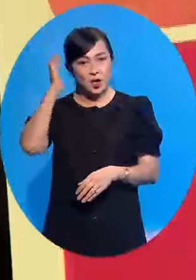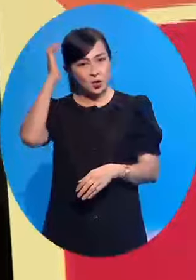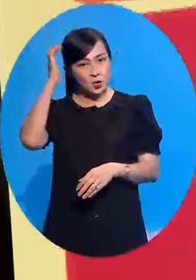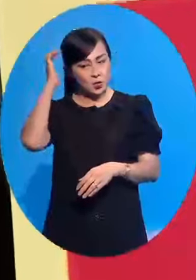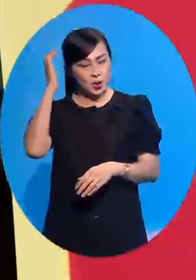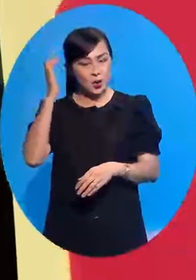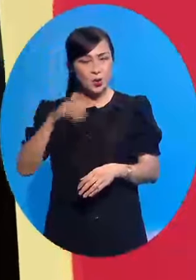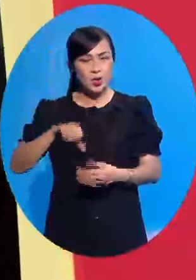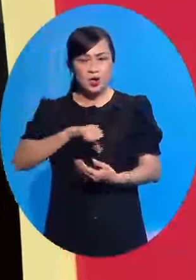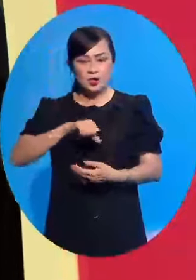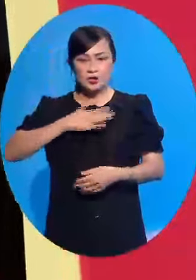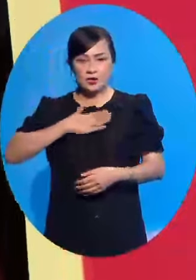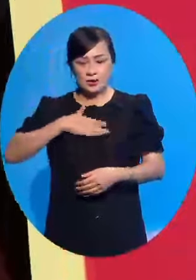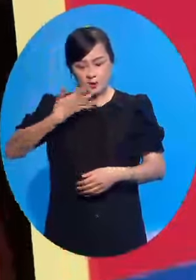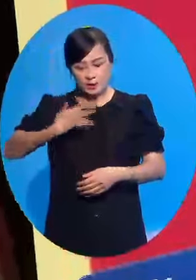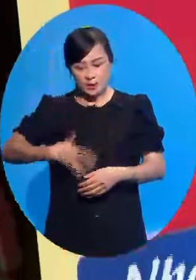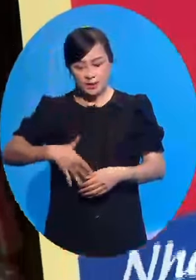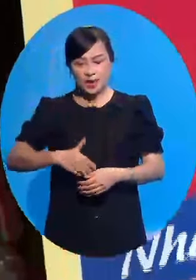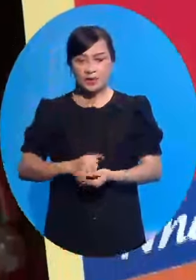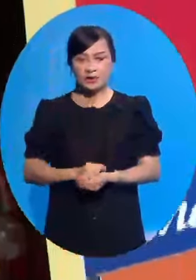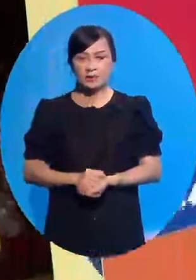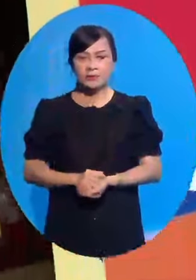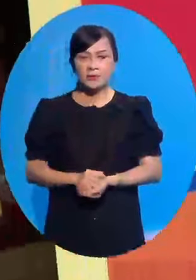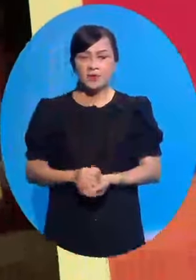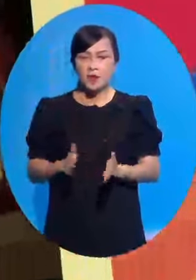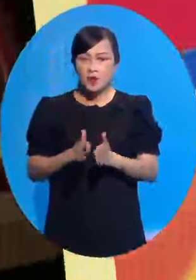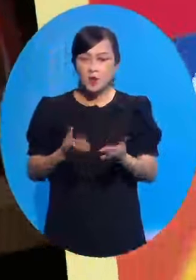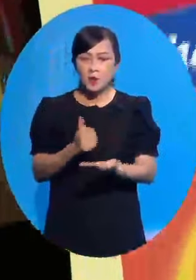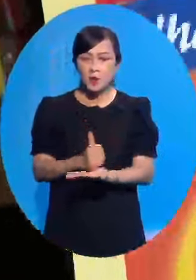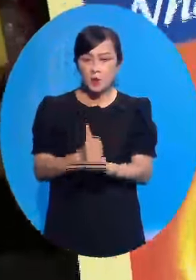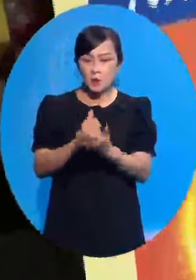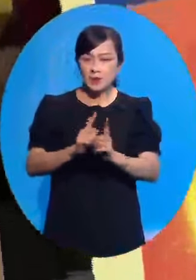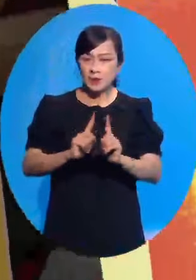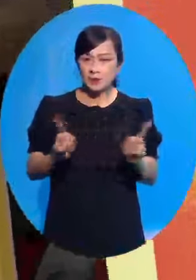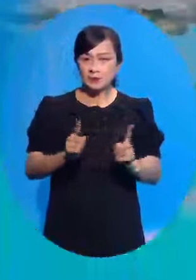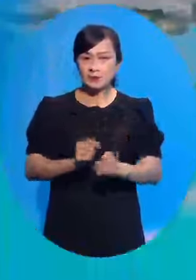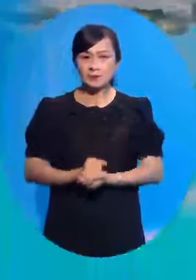dưỡng thể Dove có cơ hội trúng máy lọc nước, nồi chiên không dầu và hàng loạt ưu đãi khác.